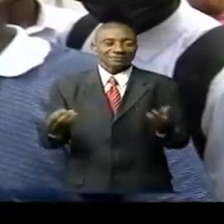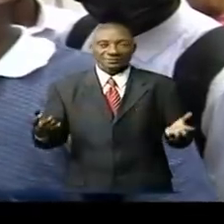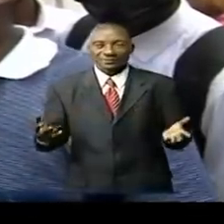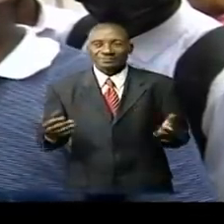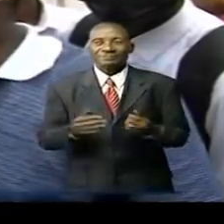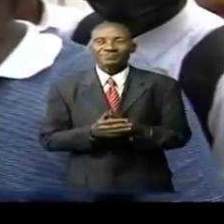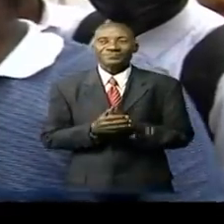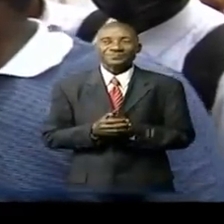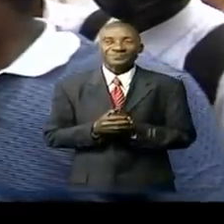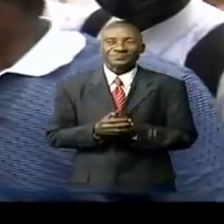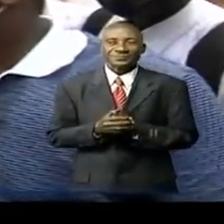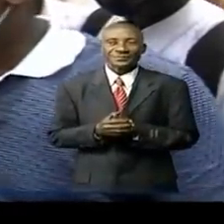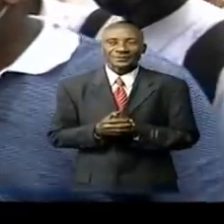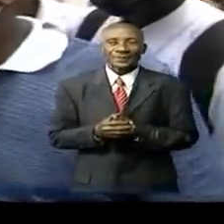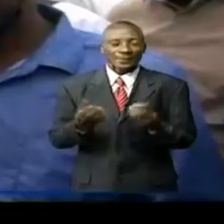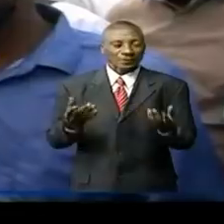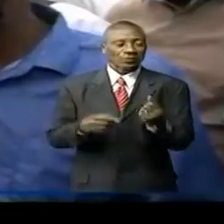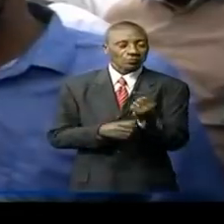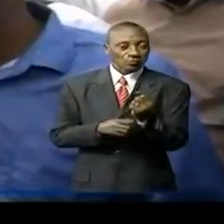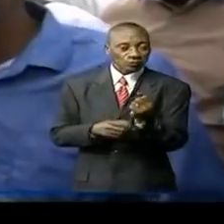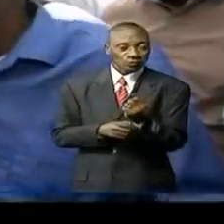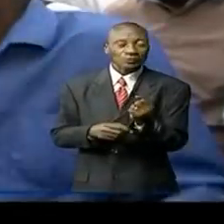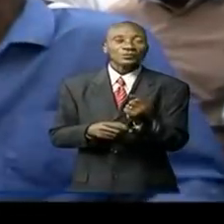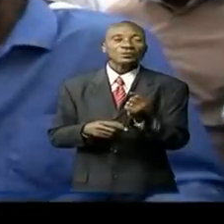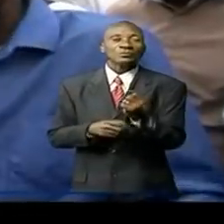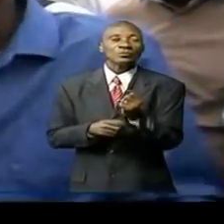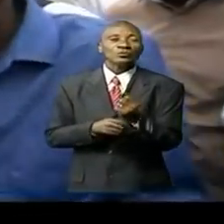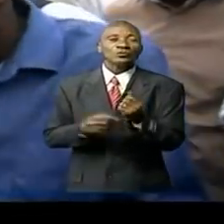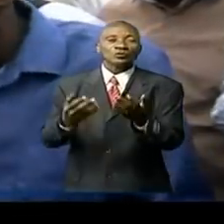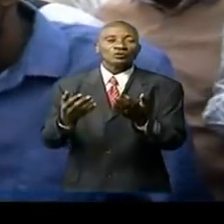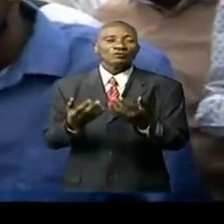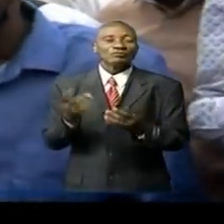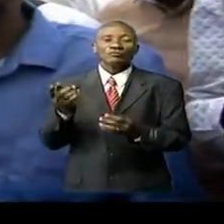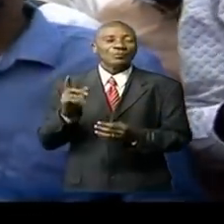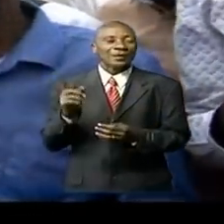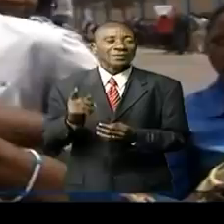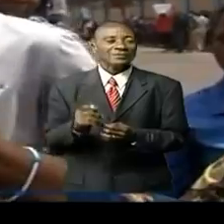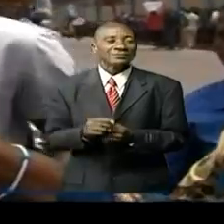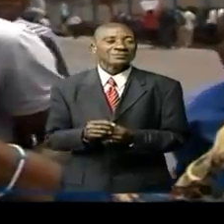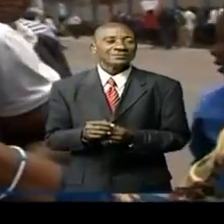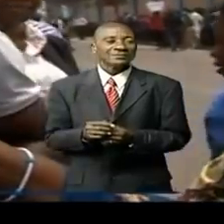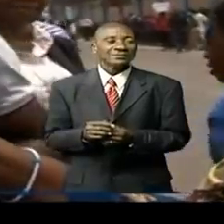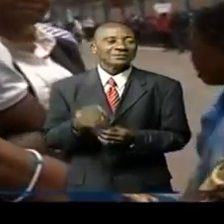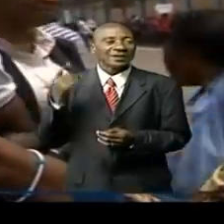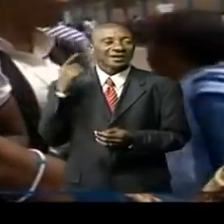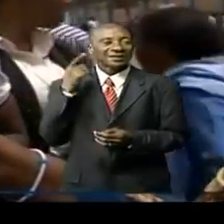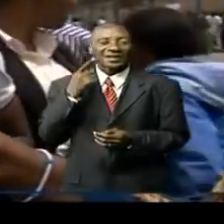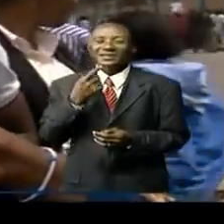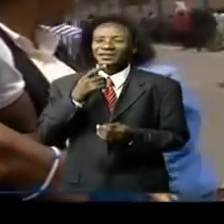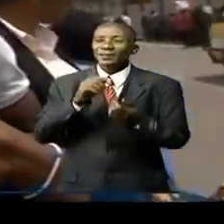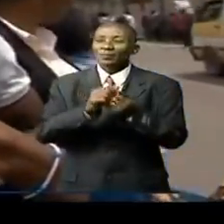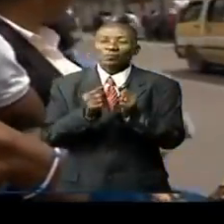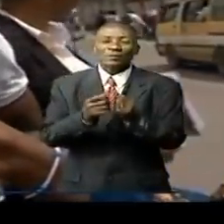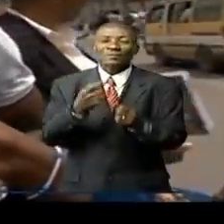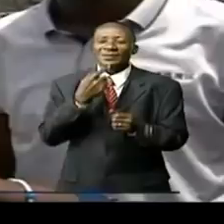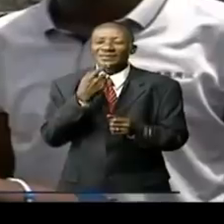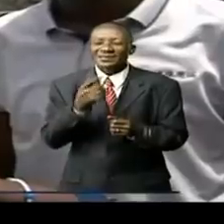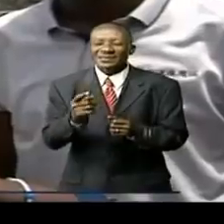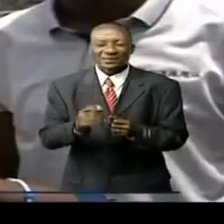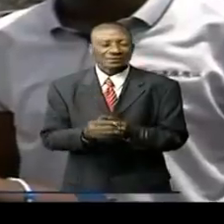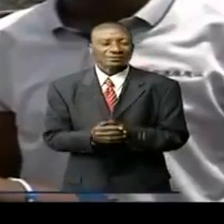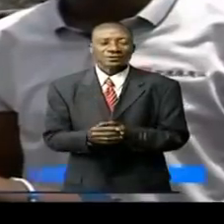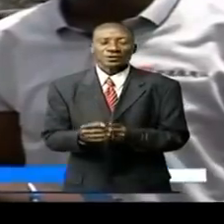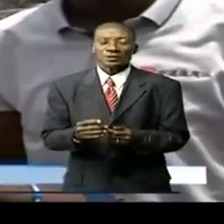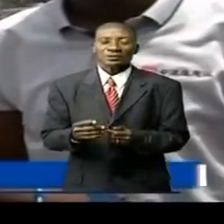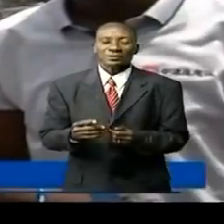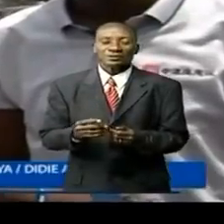que ces récipiendaires n'entendent pas de cette oreille. Abordé par la presse, le responsable de l'Ordre national de médecins n'ont pas